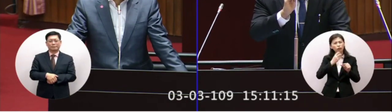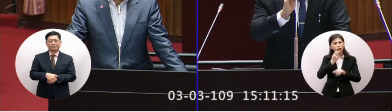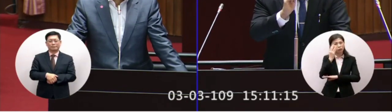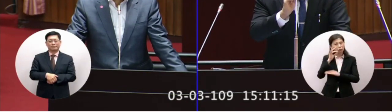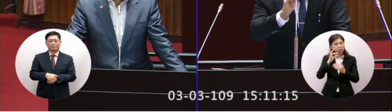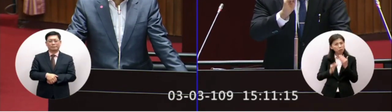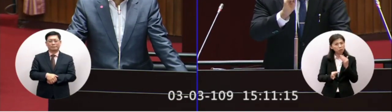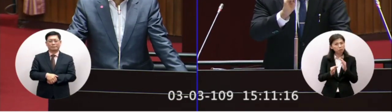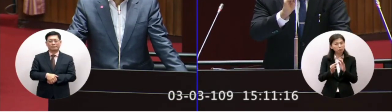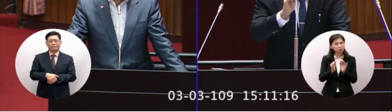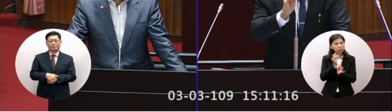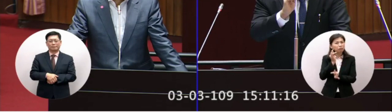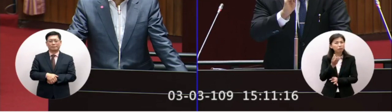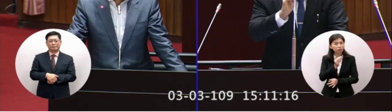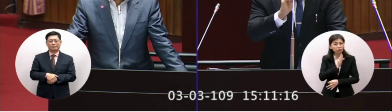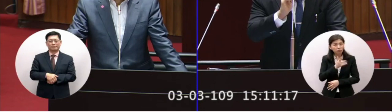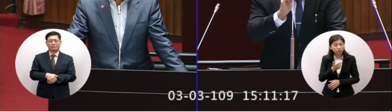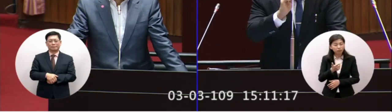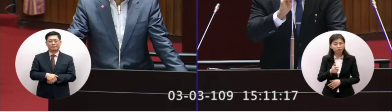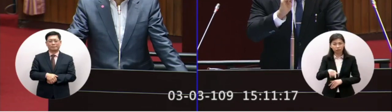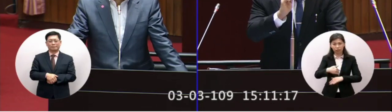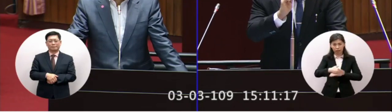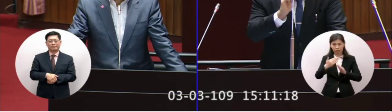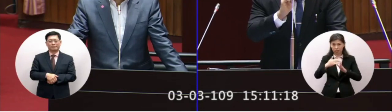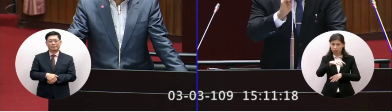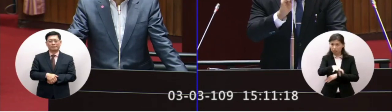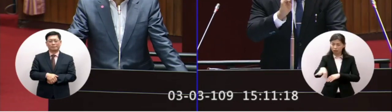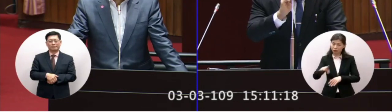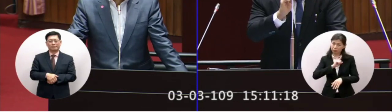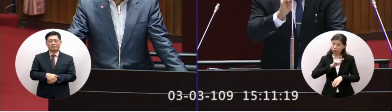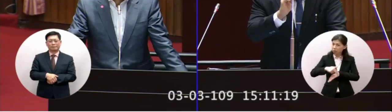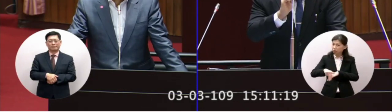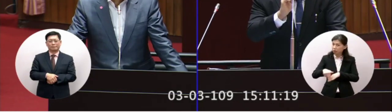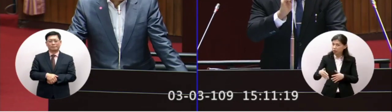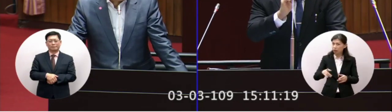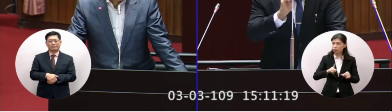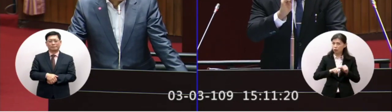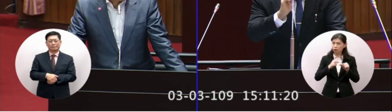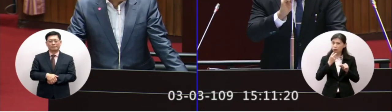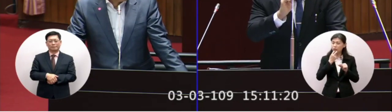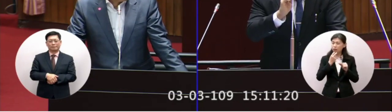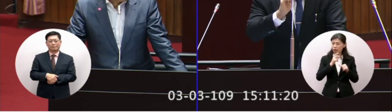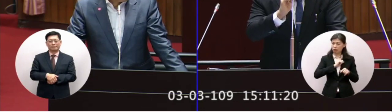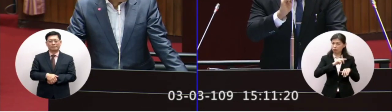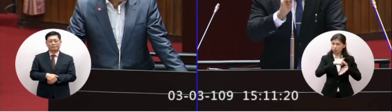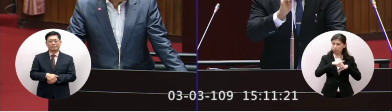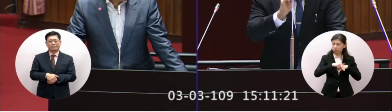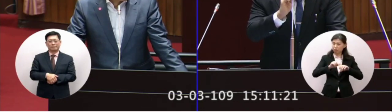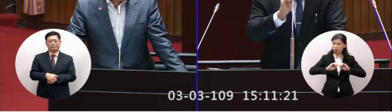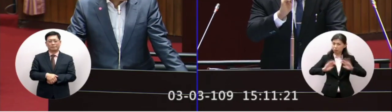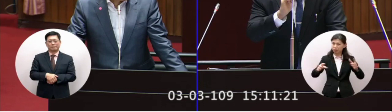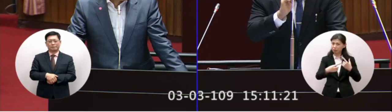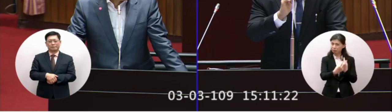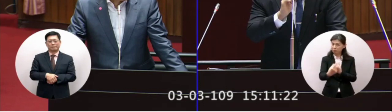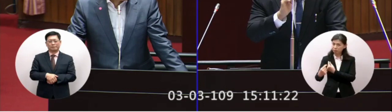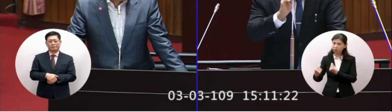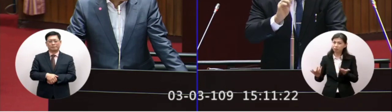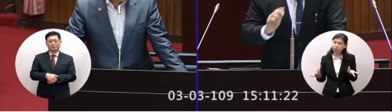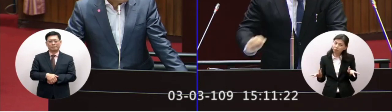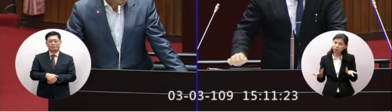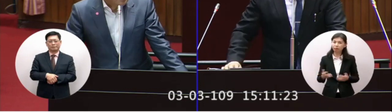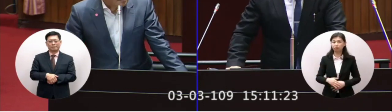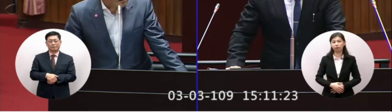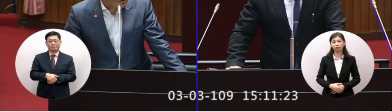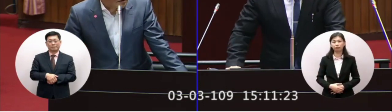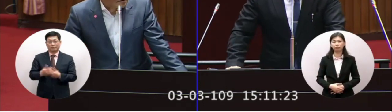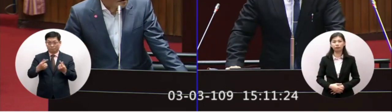SOP， 那是不是这个是地方政府自己去定定，还是中央这边可以来定定一个相关的 SOP， 方便各县市政府去执